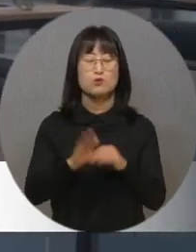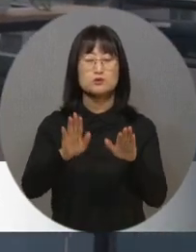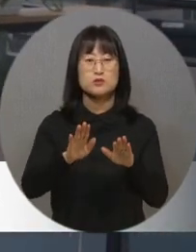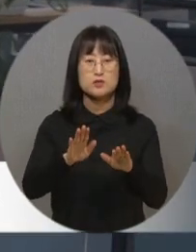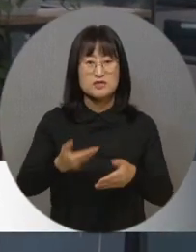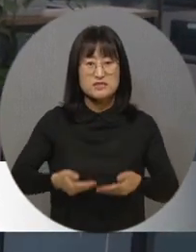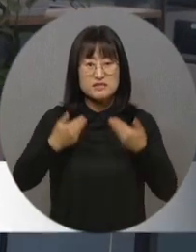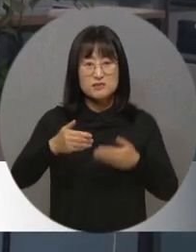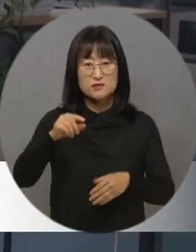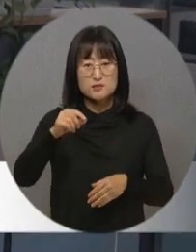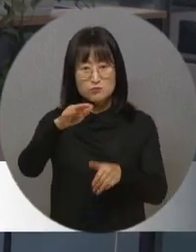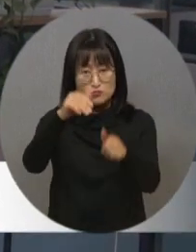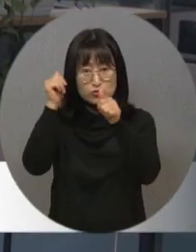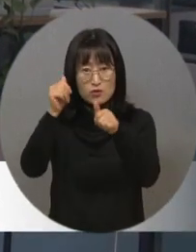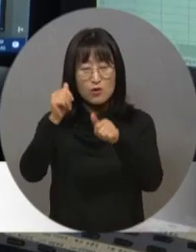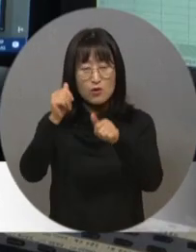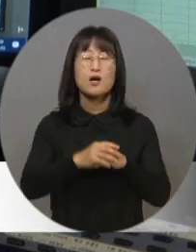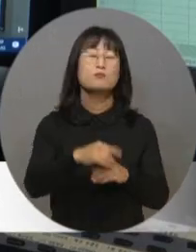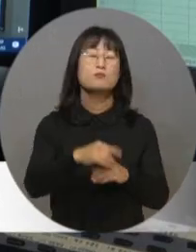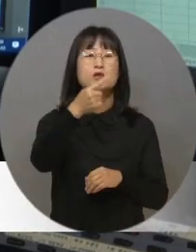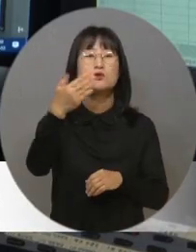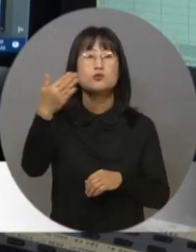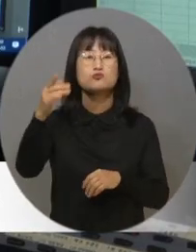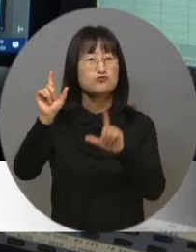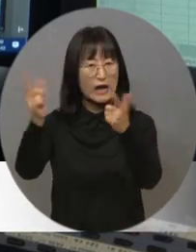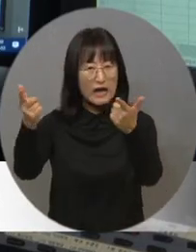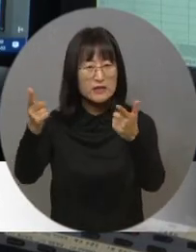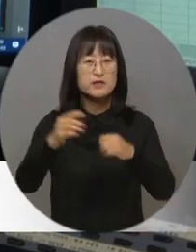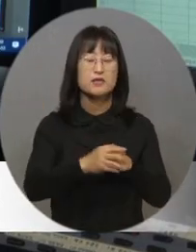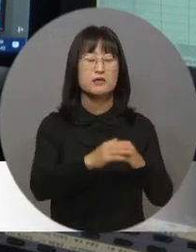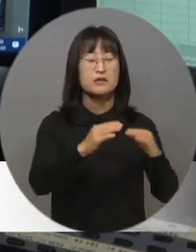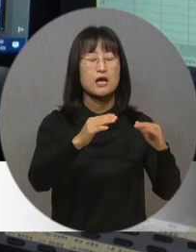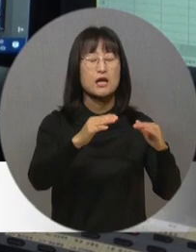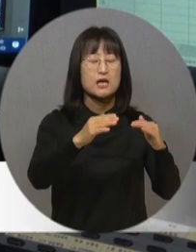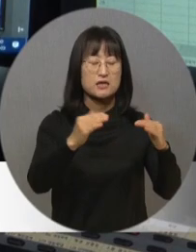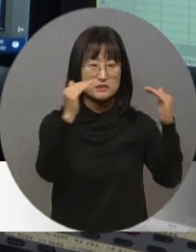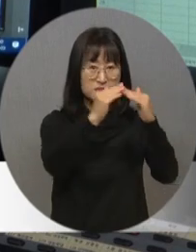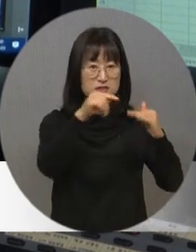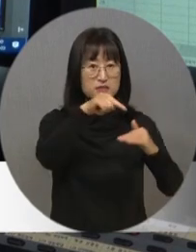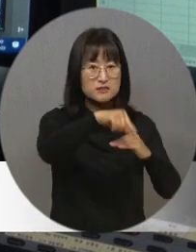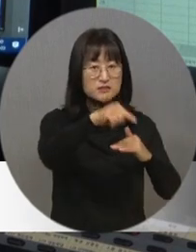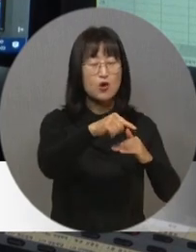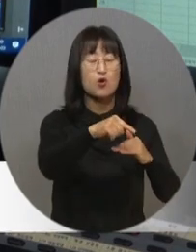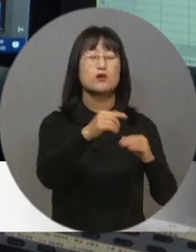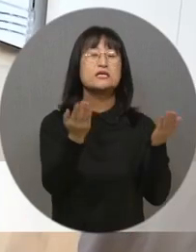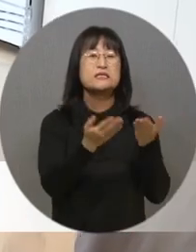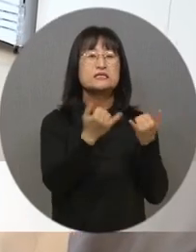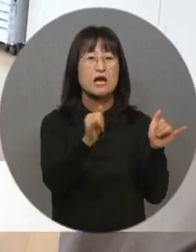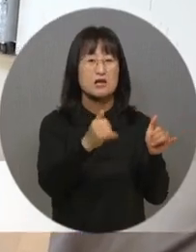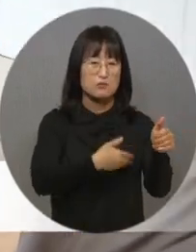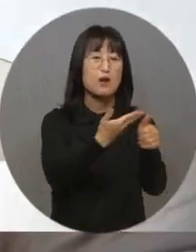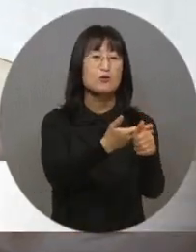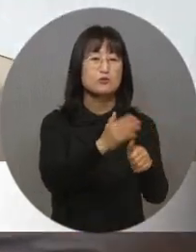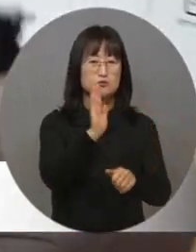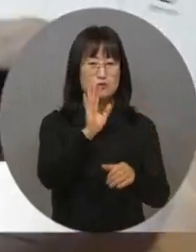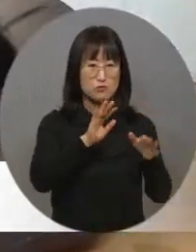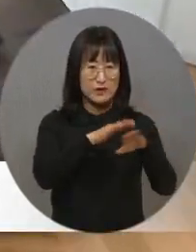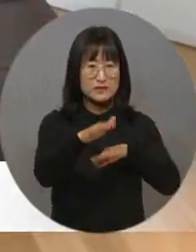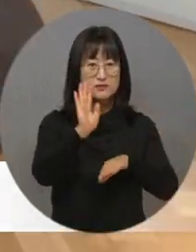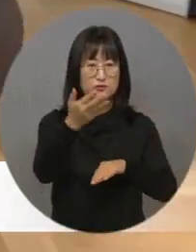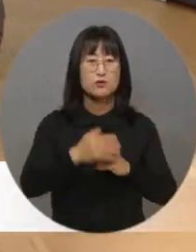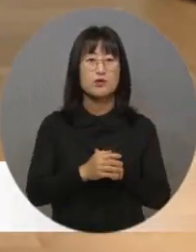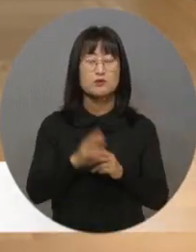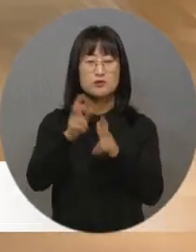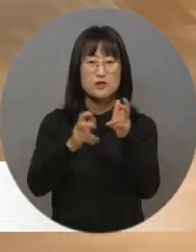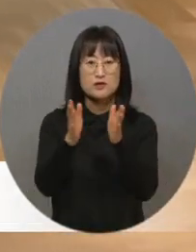호출이 발생하면 119가 아닌 시설 종사자에게 알림이 전달되고 있는 시스템을 꼽았습니다 한편 사업실시